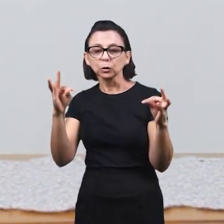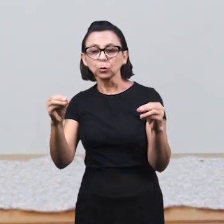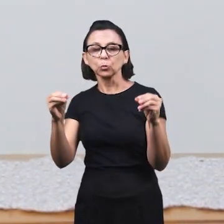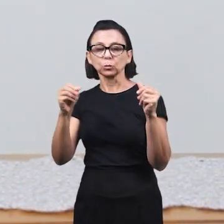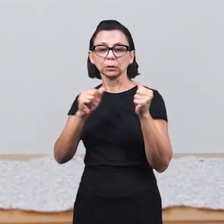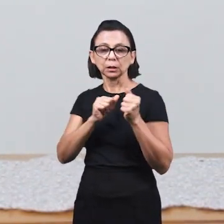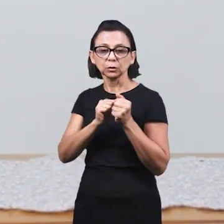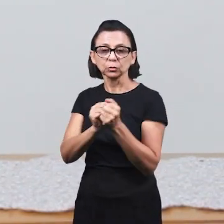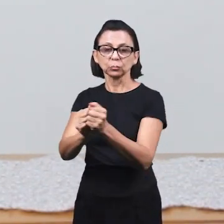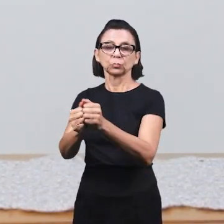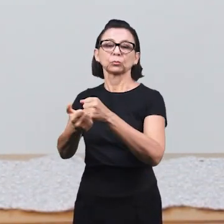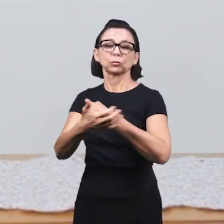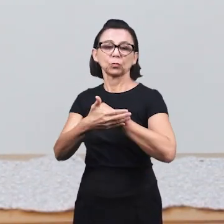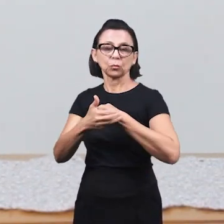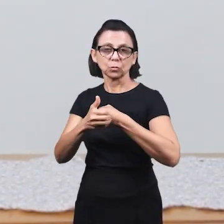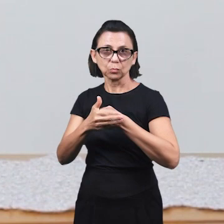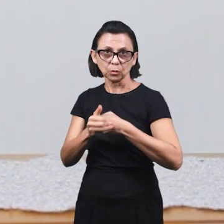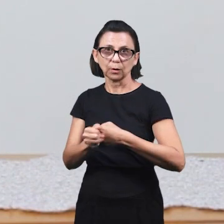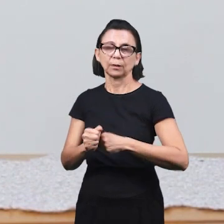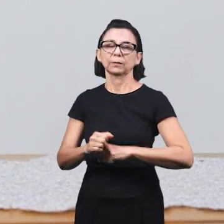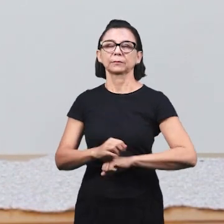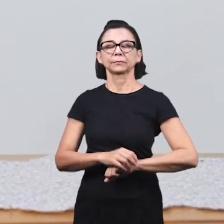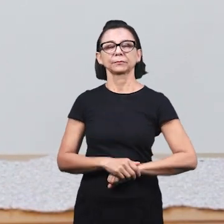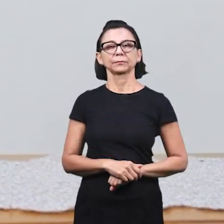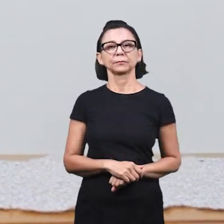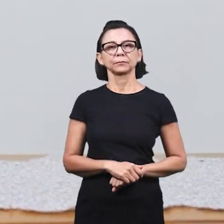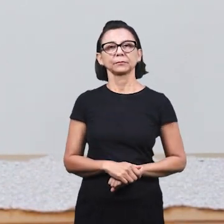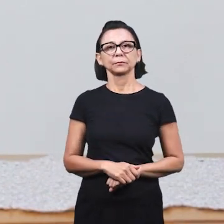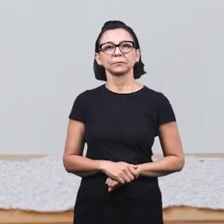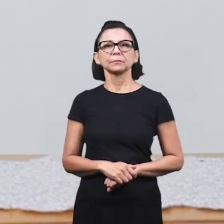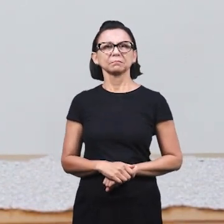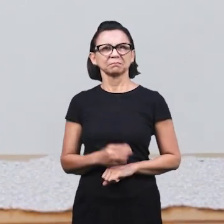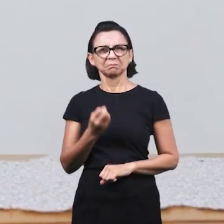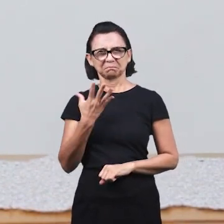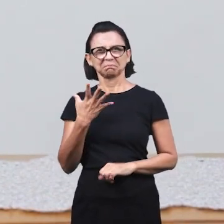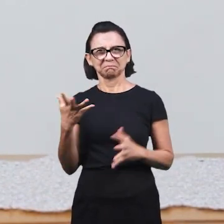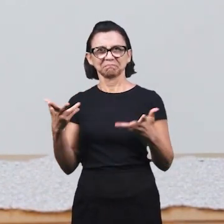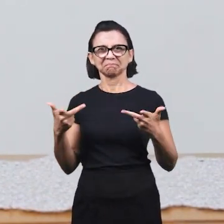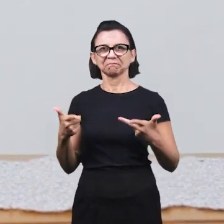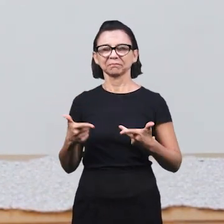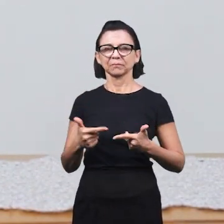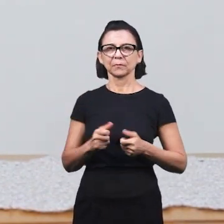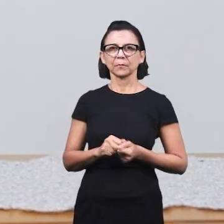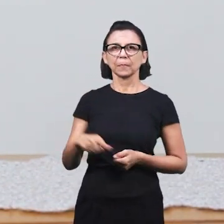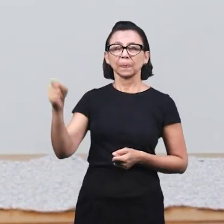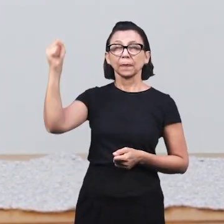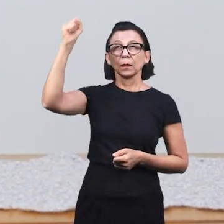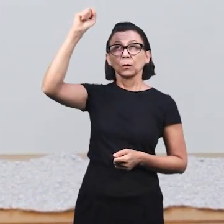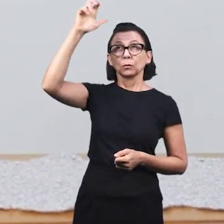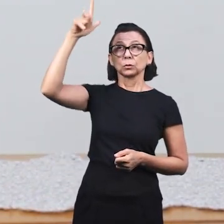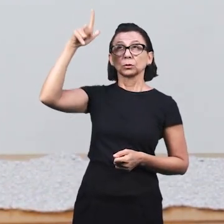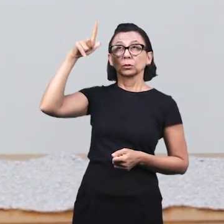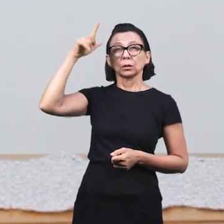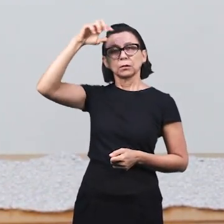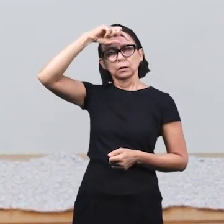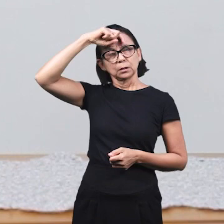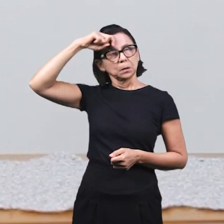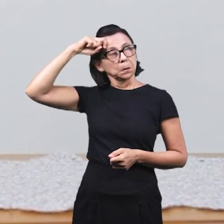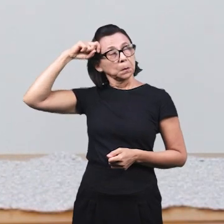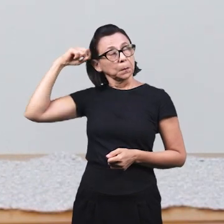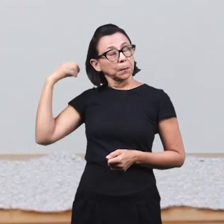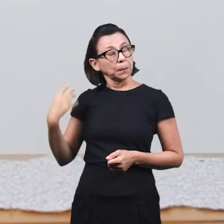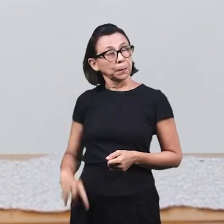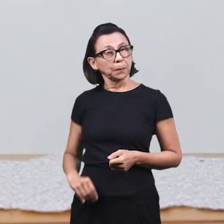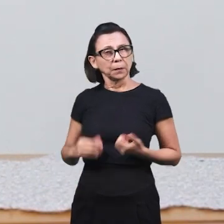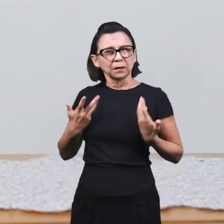Параклетус, да, который с нами, чтобы утешать нас, чтобы успокаивать нас, заботиться о нас. Он